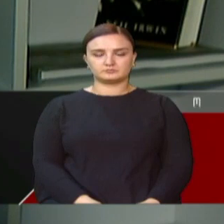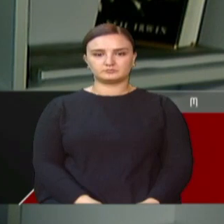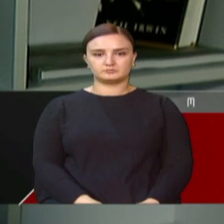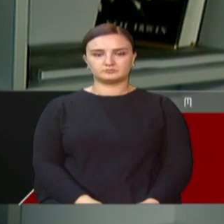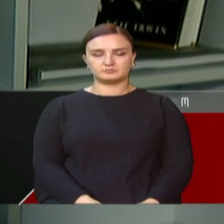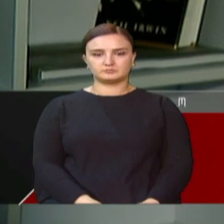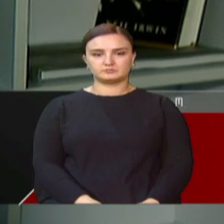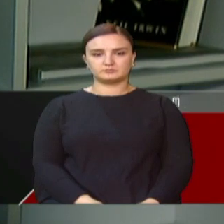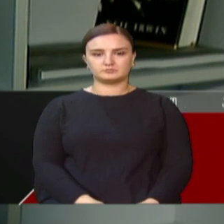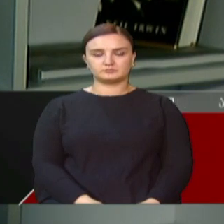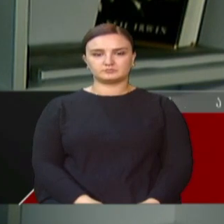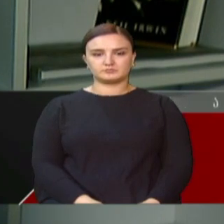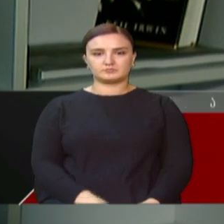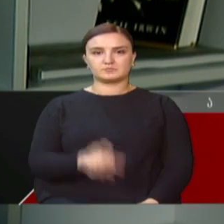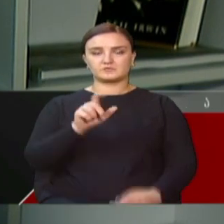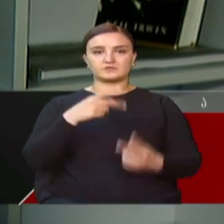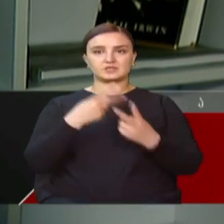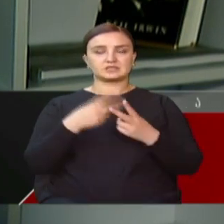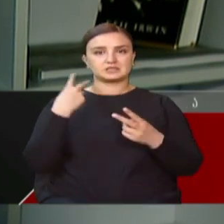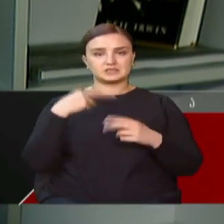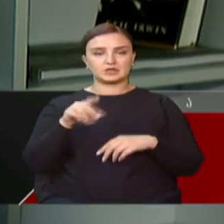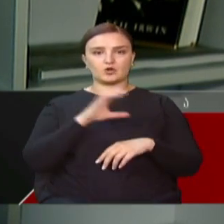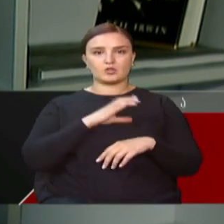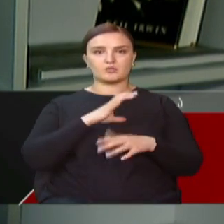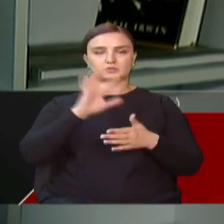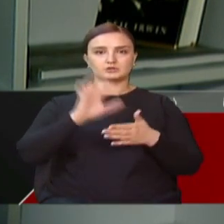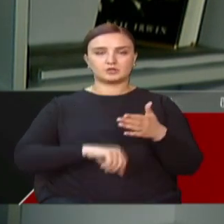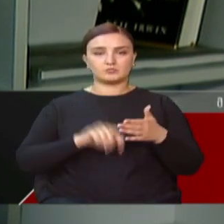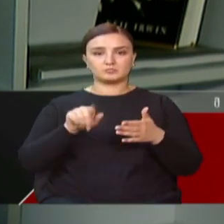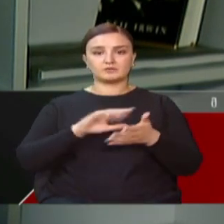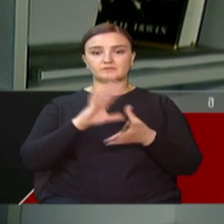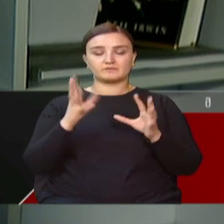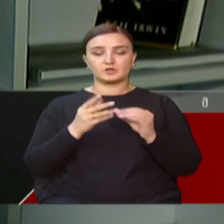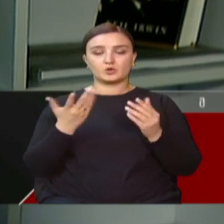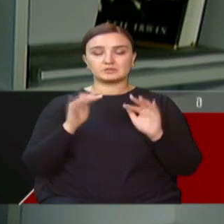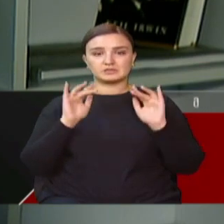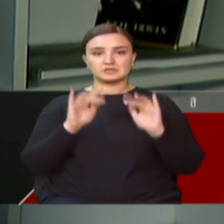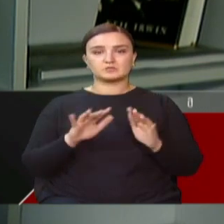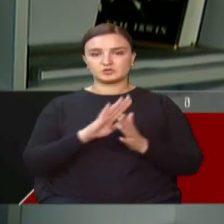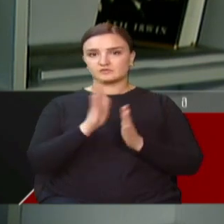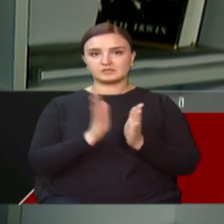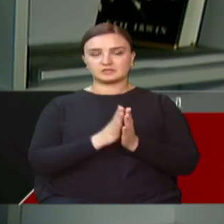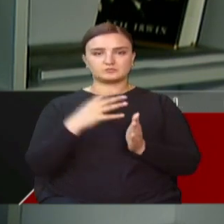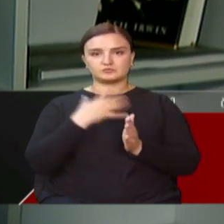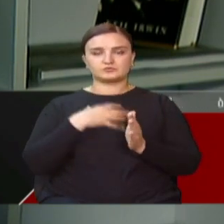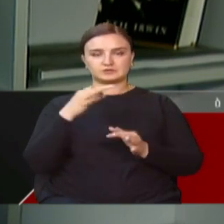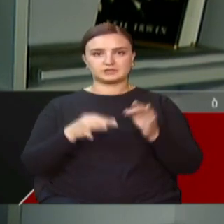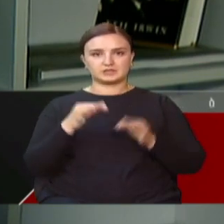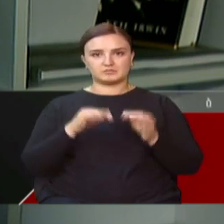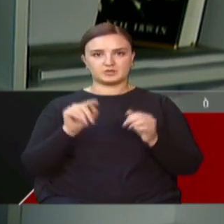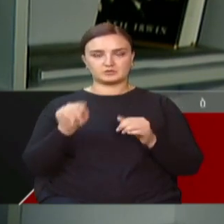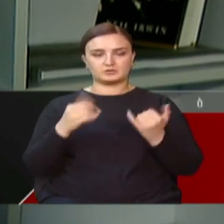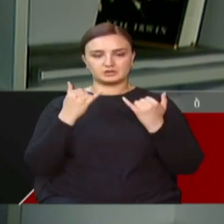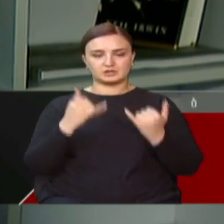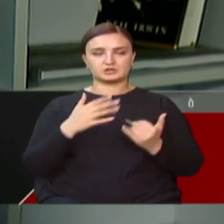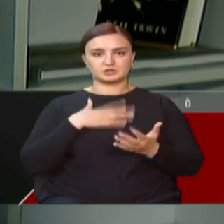zia n-i are, sadam, ce ceasma, conebici am ortveva, da, ce de gromelic, romel, sakmeșit, scola zemni șloma, n-i are, sa sa martos nazil. Trez